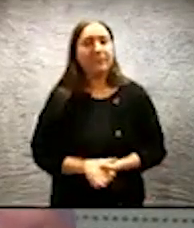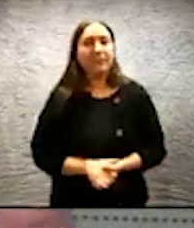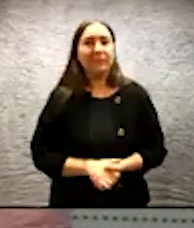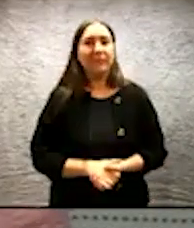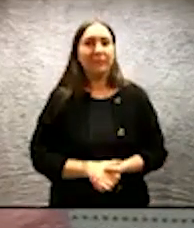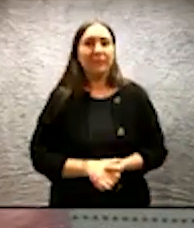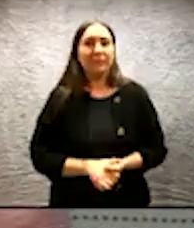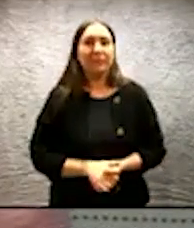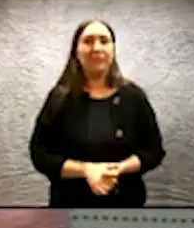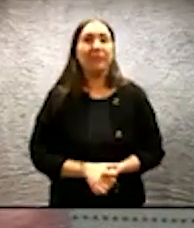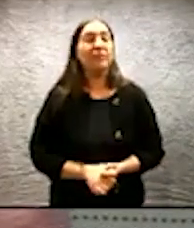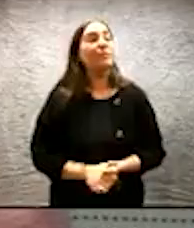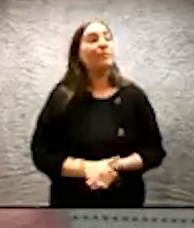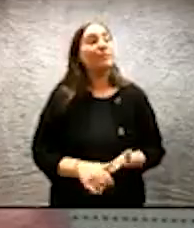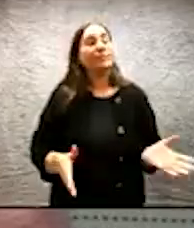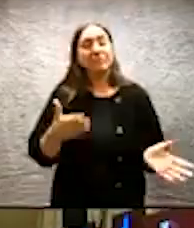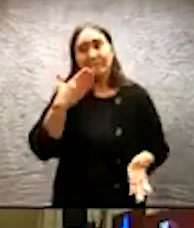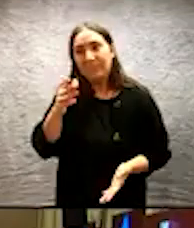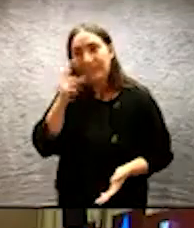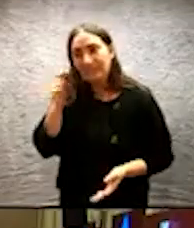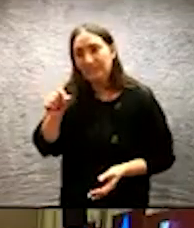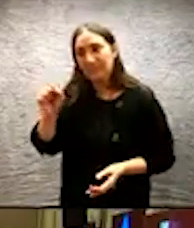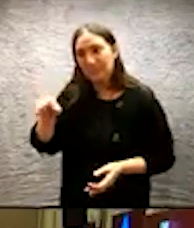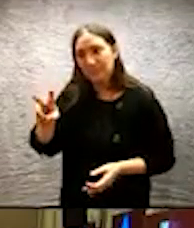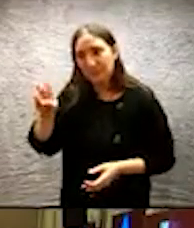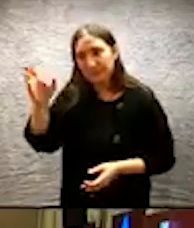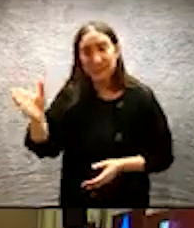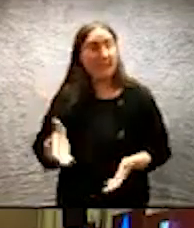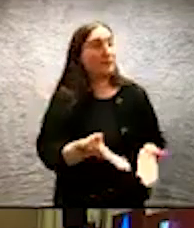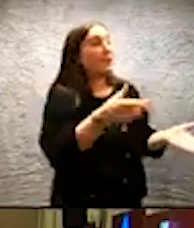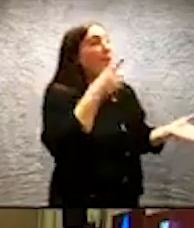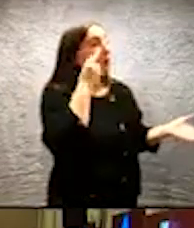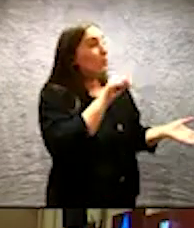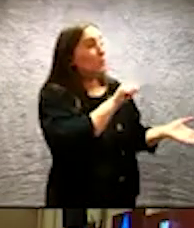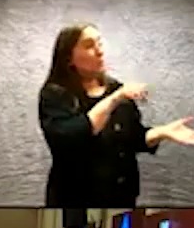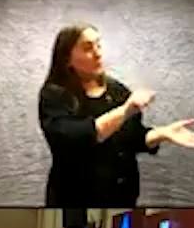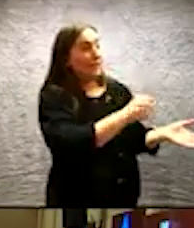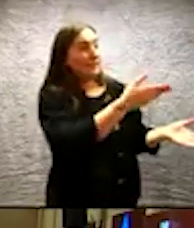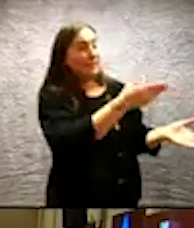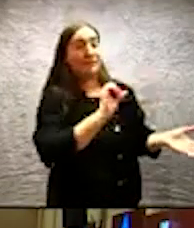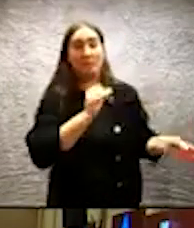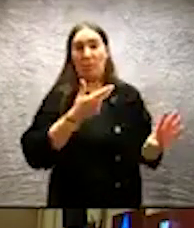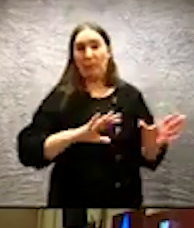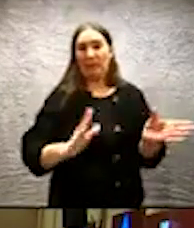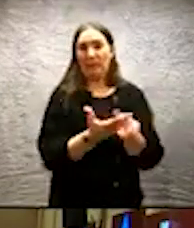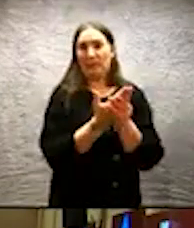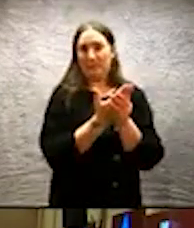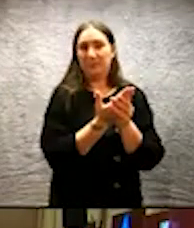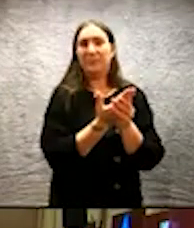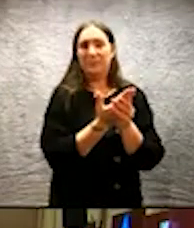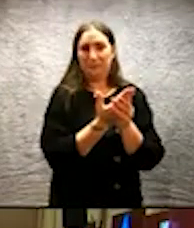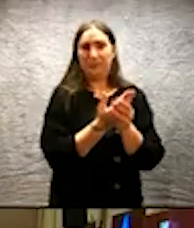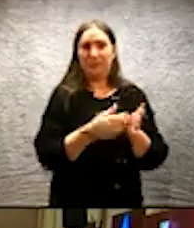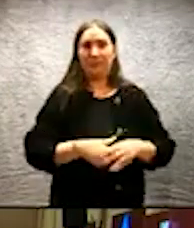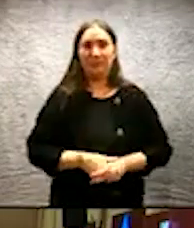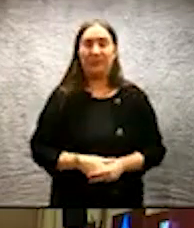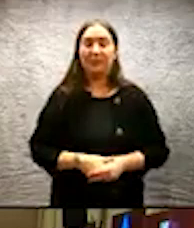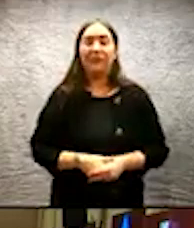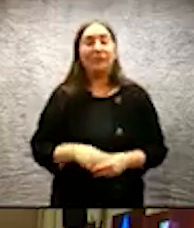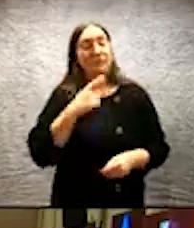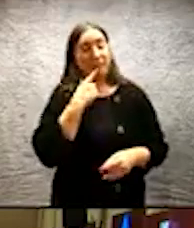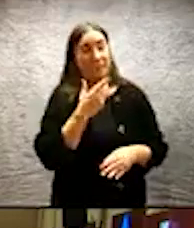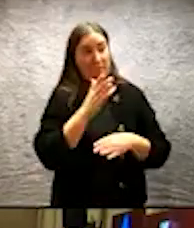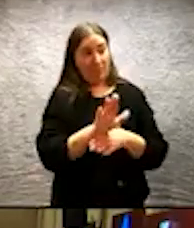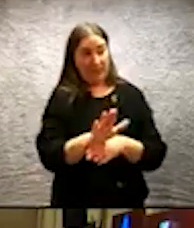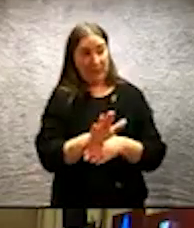Merci Monsieur Six. Monsieur Sass, la première des délibérations que vous allez présenter ce